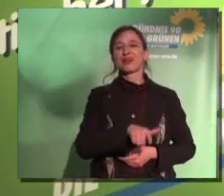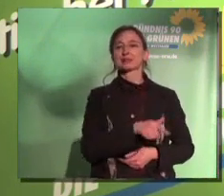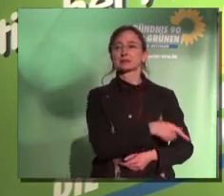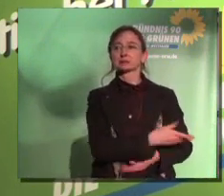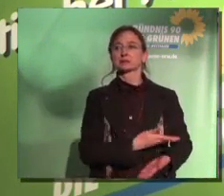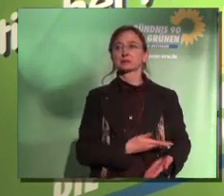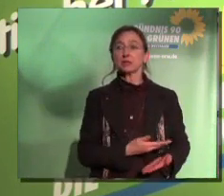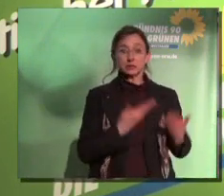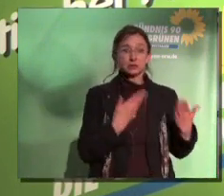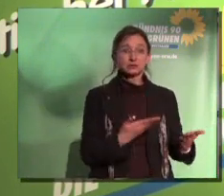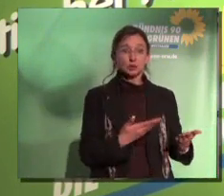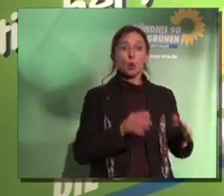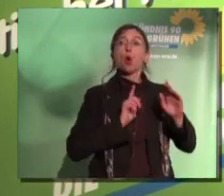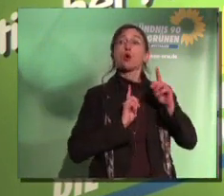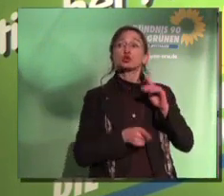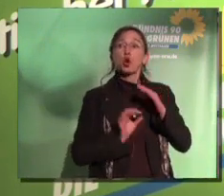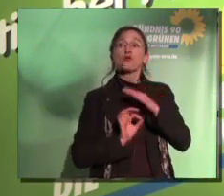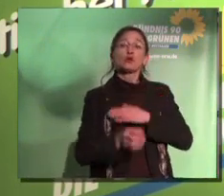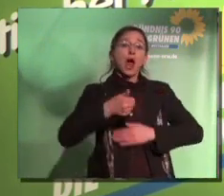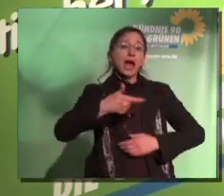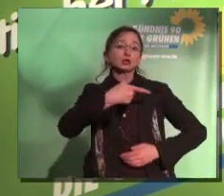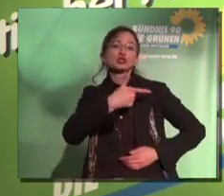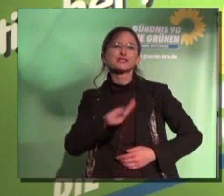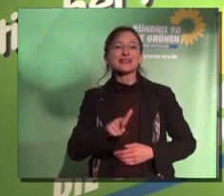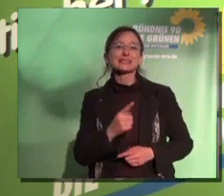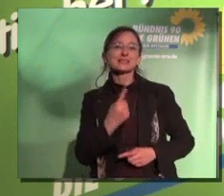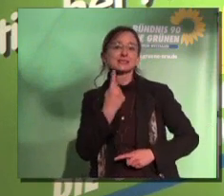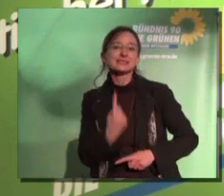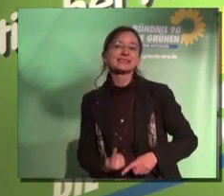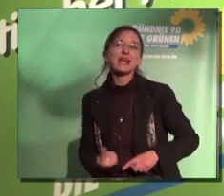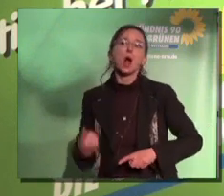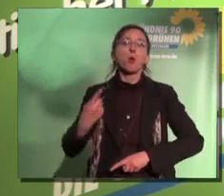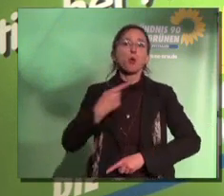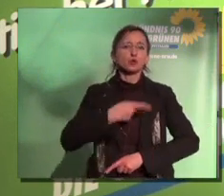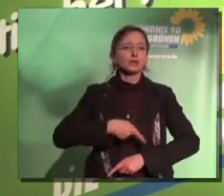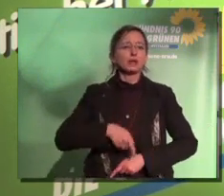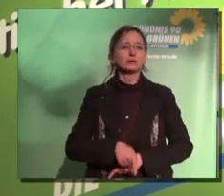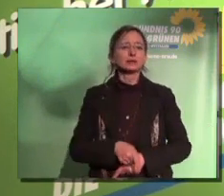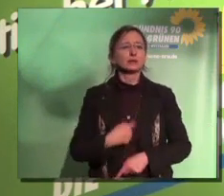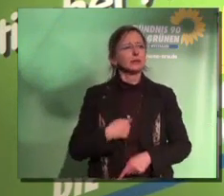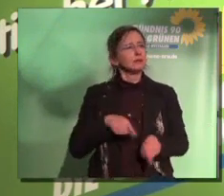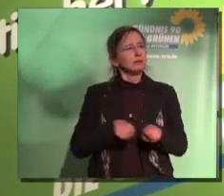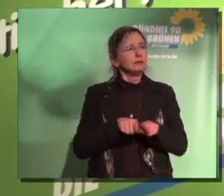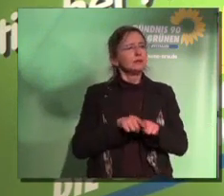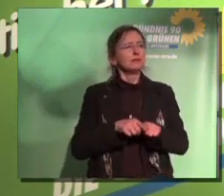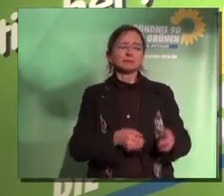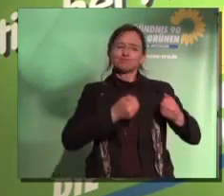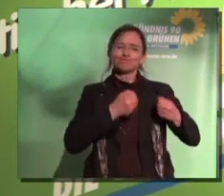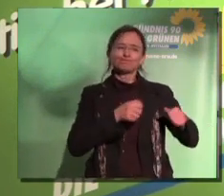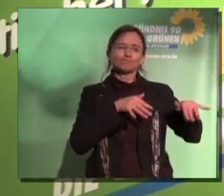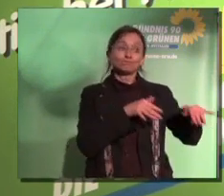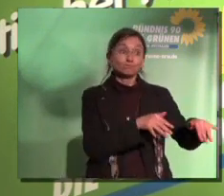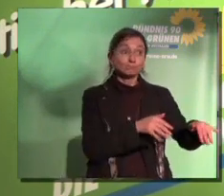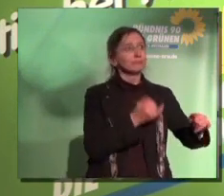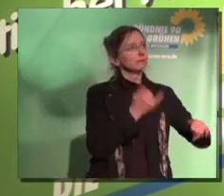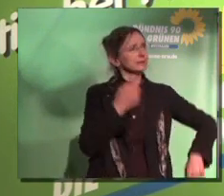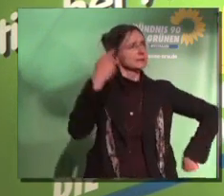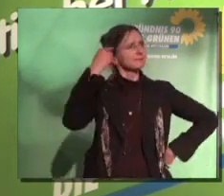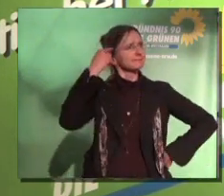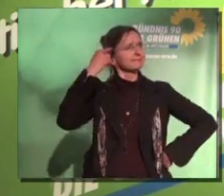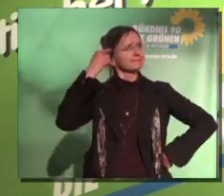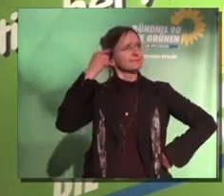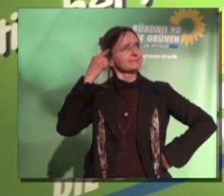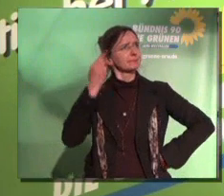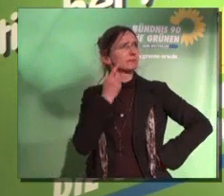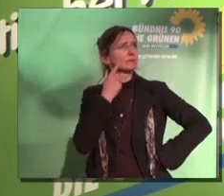Bahnhof des 21. Jahrhunderts werden. Und jetzt haben sie sich überlegt, den wollen sie umbenennen in Stuttgart 22. Ist wohl